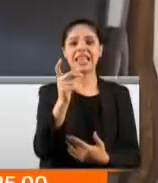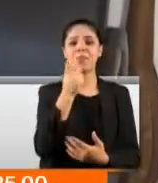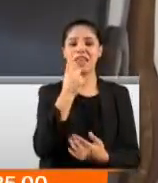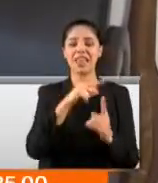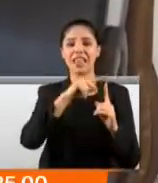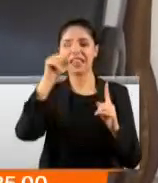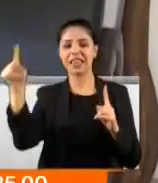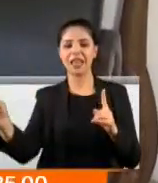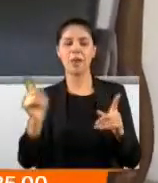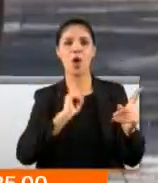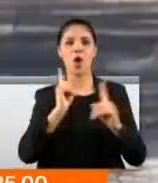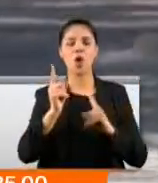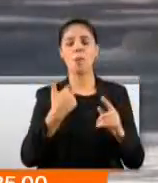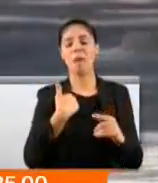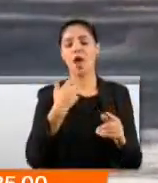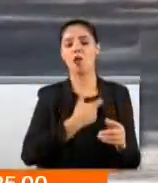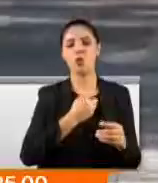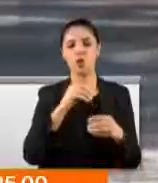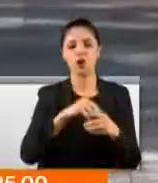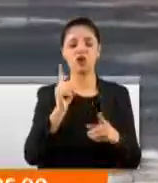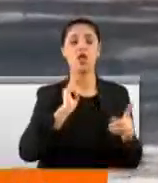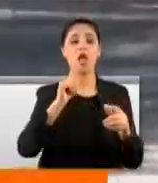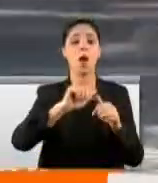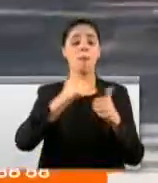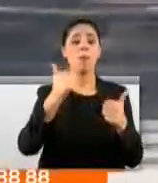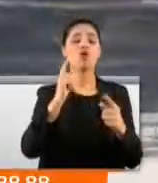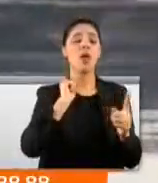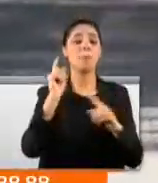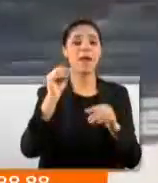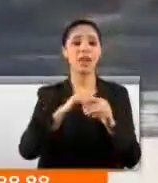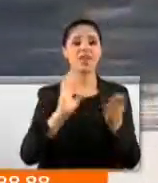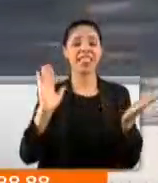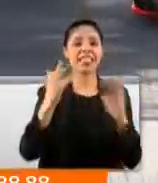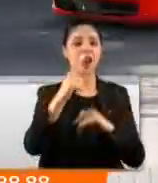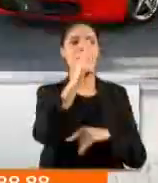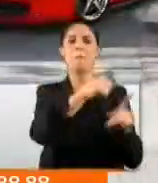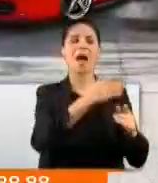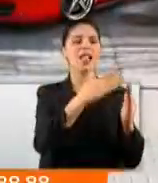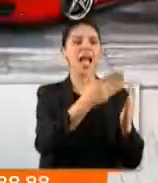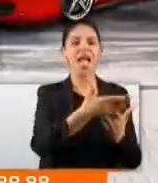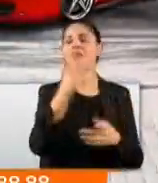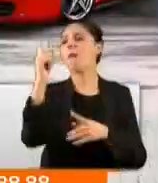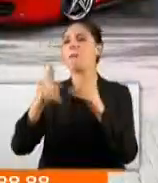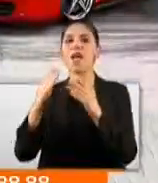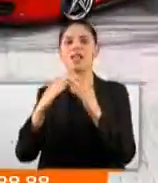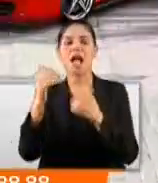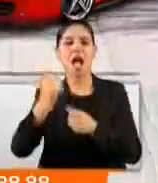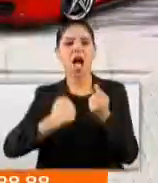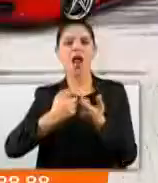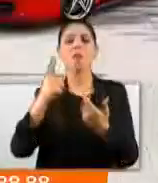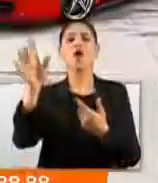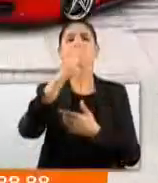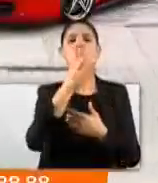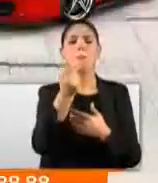beri hukukun içindeyim. Boşanma davalarında taraflardan kiminin ev, kiminin araba, kiminin ise milyonlarca